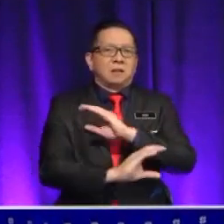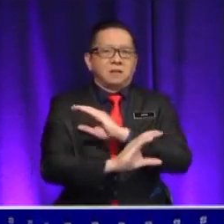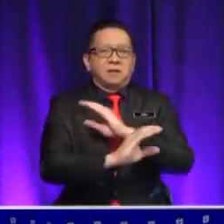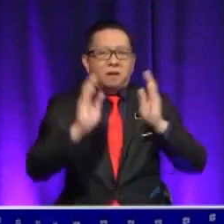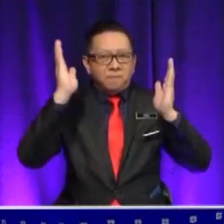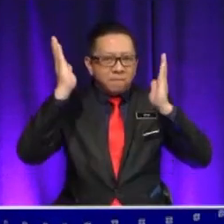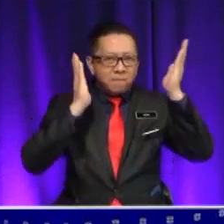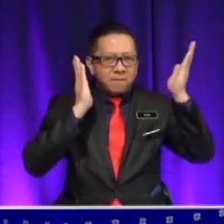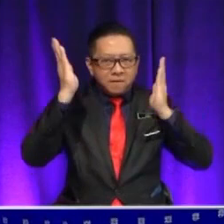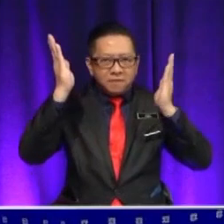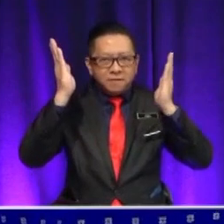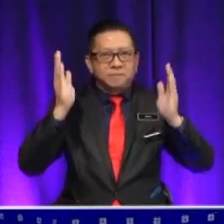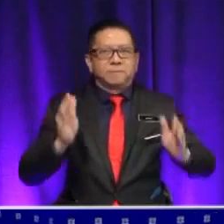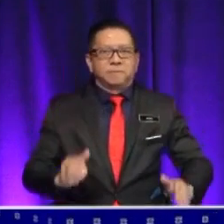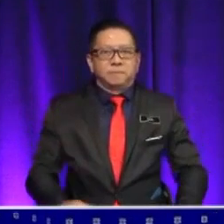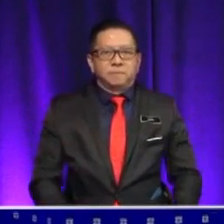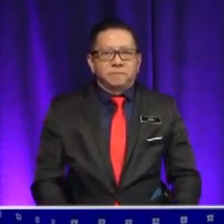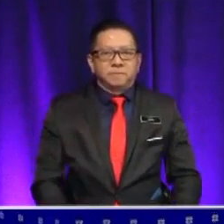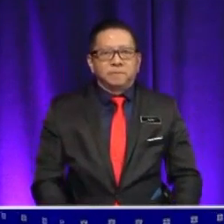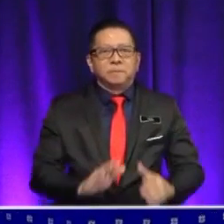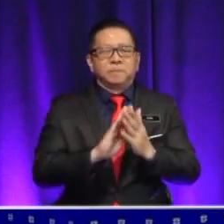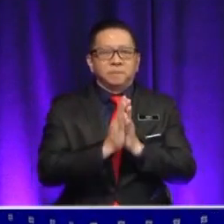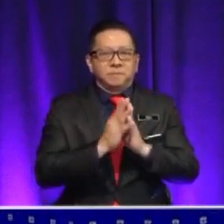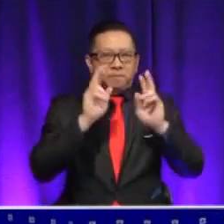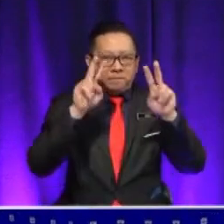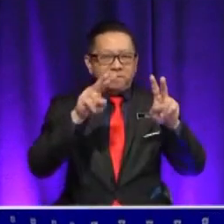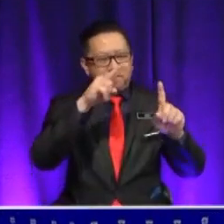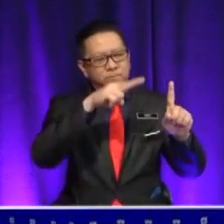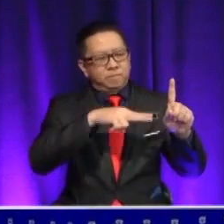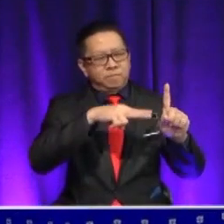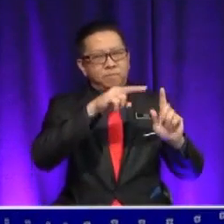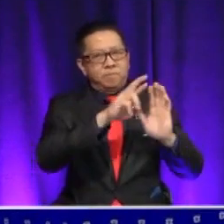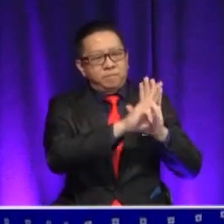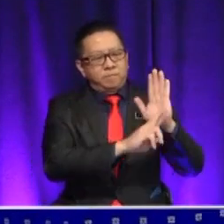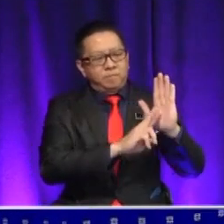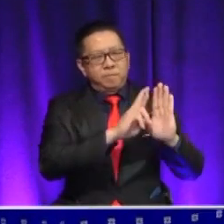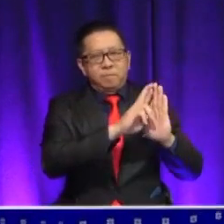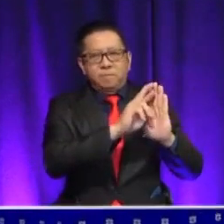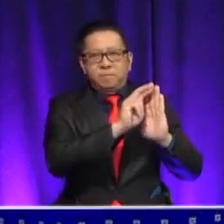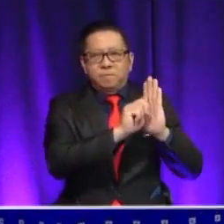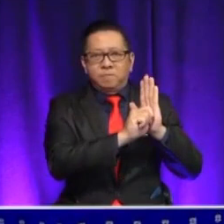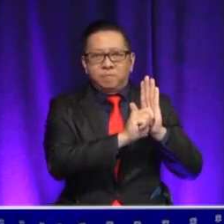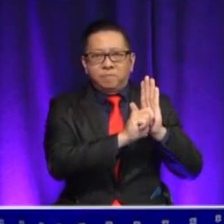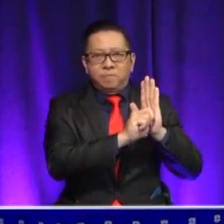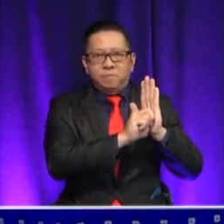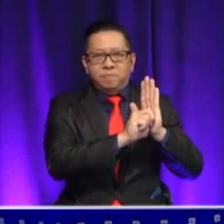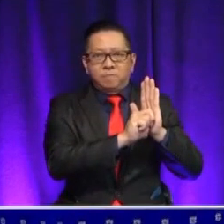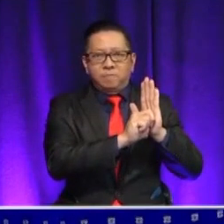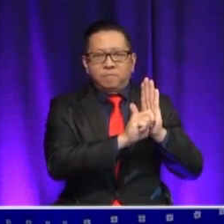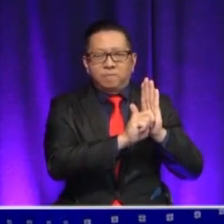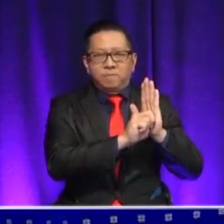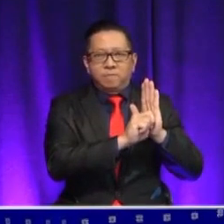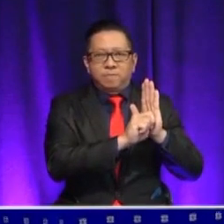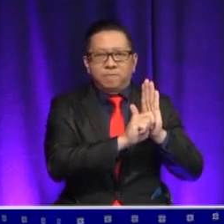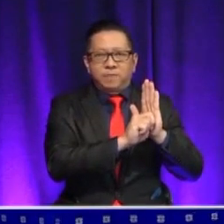patriotisme, sama maksudnya. Okey, jadi kalau kita dapat lihat di sini bahawa peranan rukun negara, okey, utamanya dalam kesetiaan